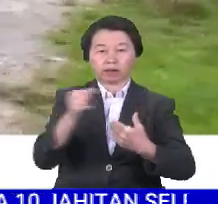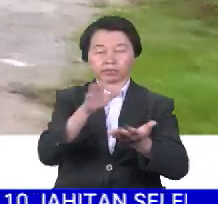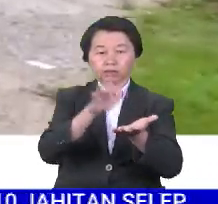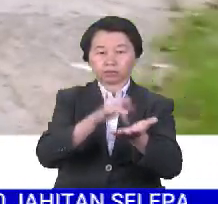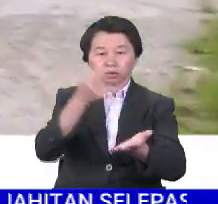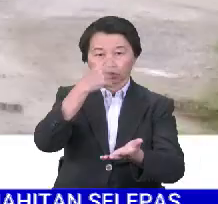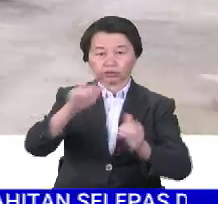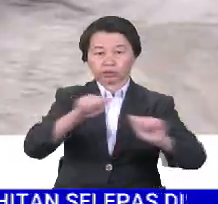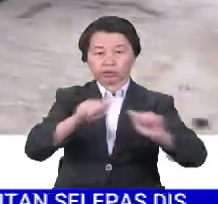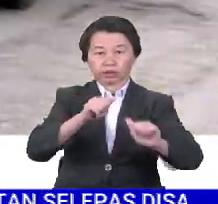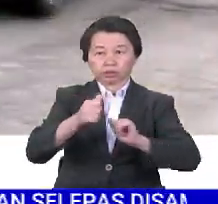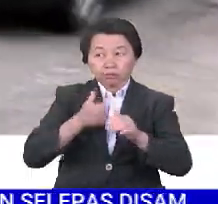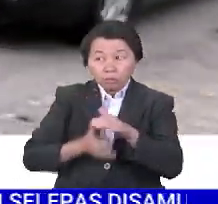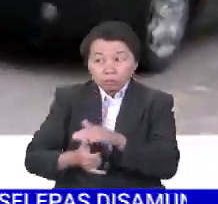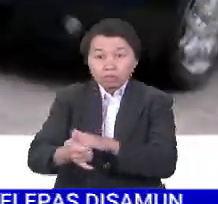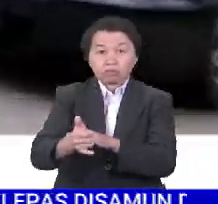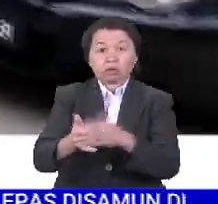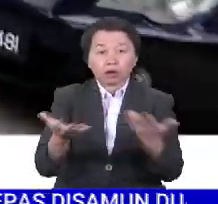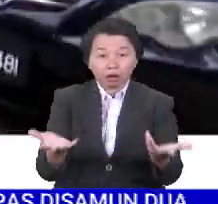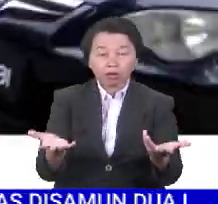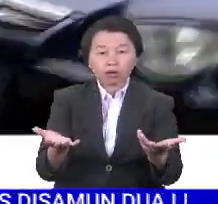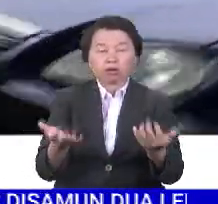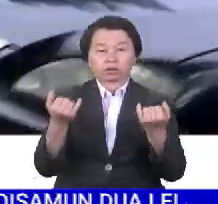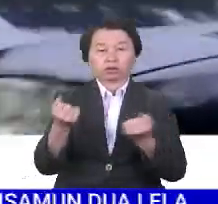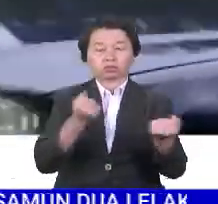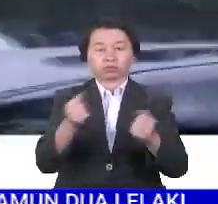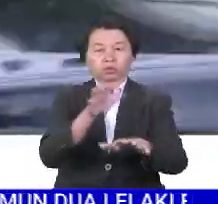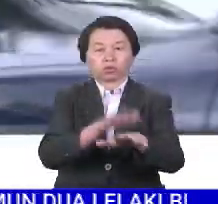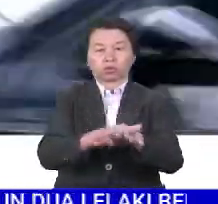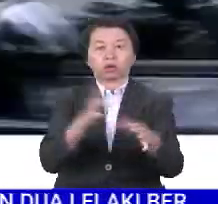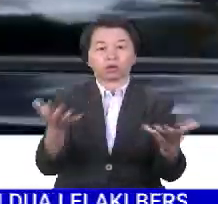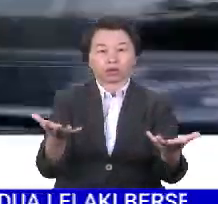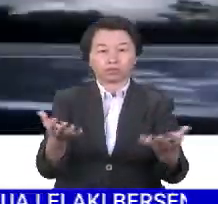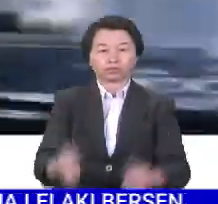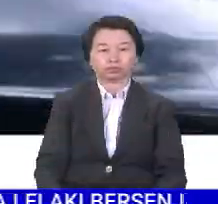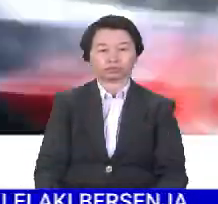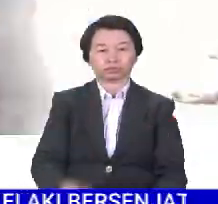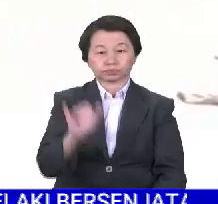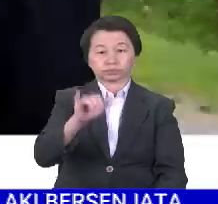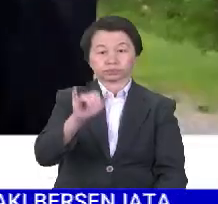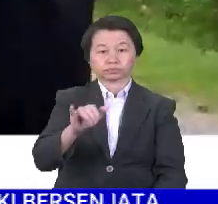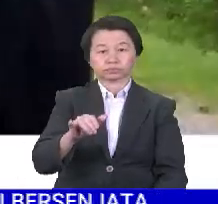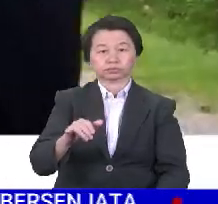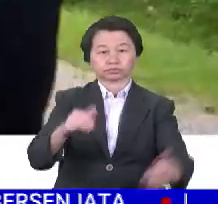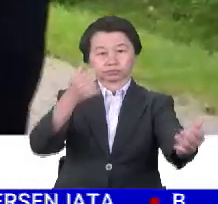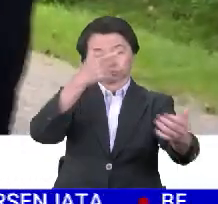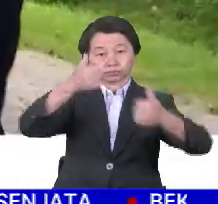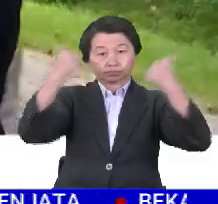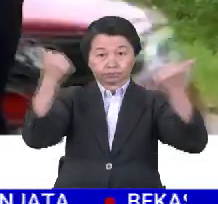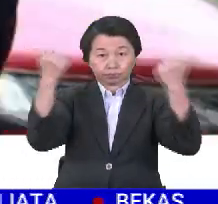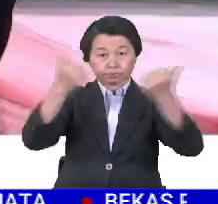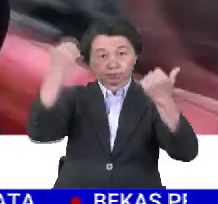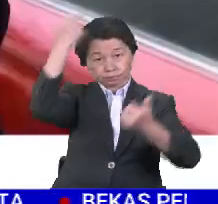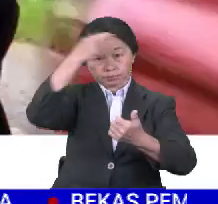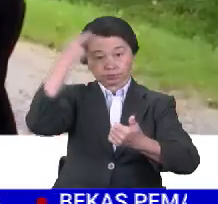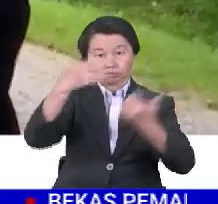untuk aktiviti penyeludupan di saat kereta yang sedang banyak ketikanya Tuan? Okey, untuk makluman, sempena dengan perayaan Haidi Al-Adha